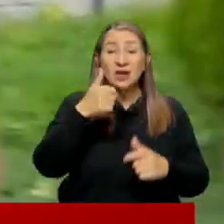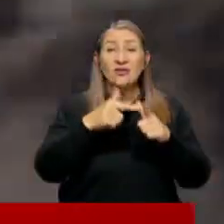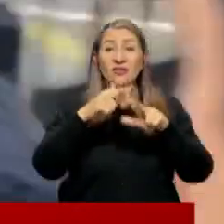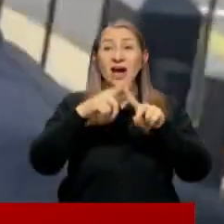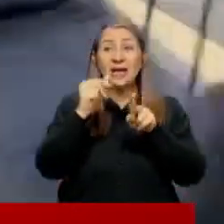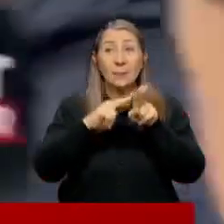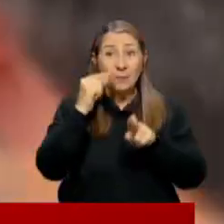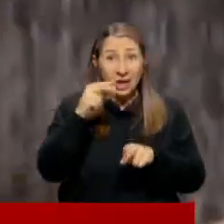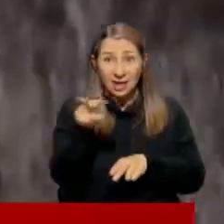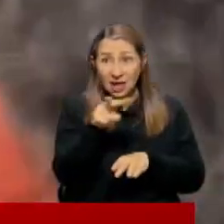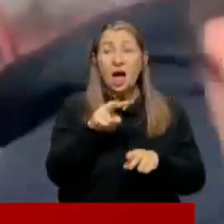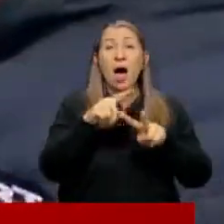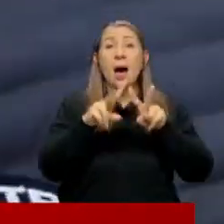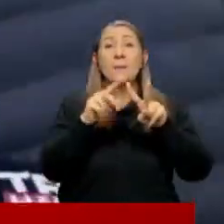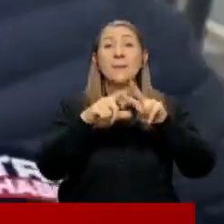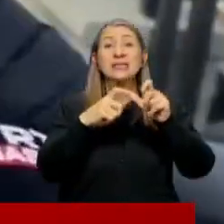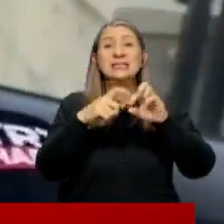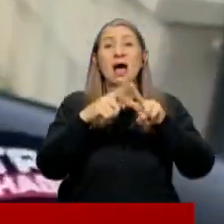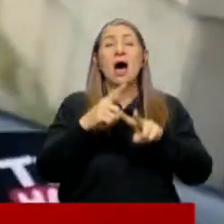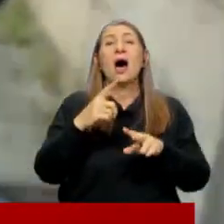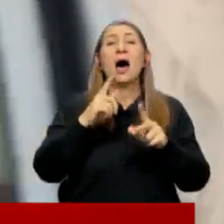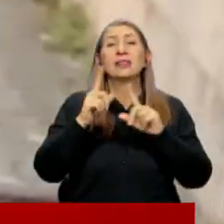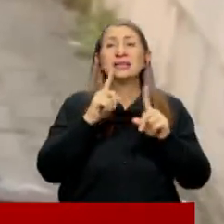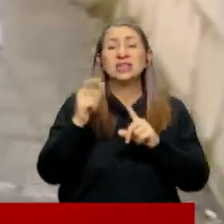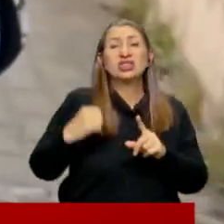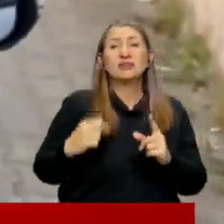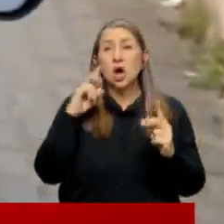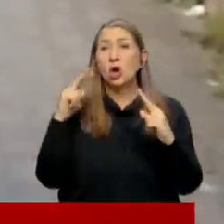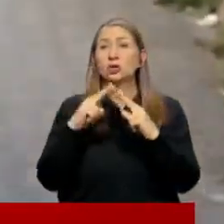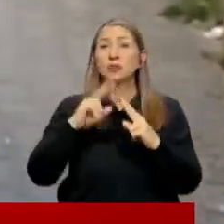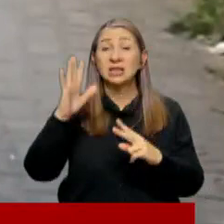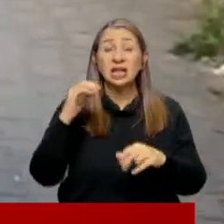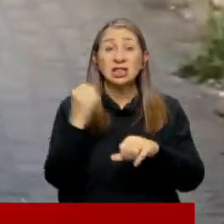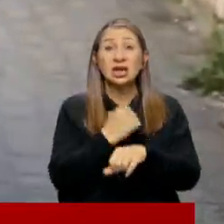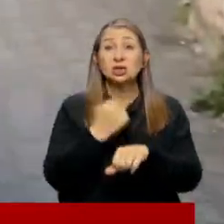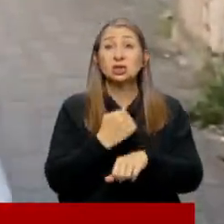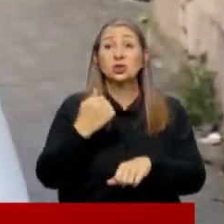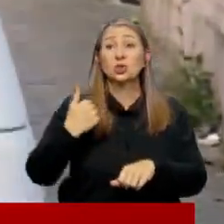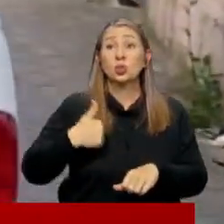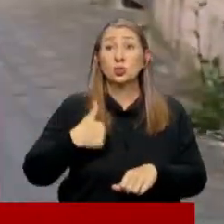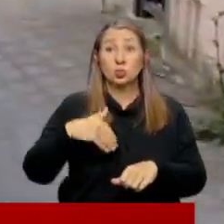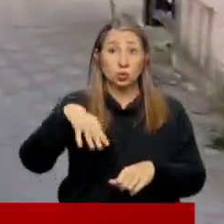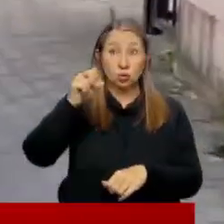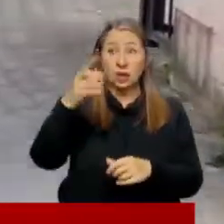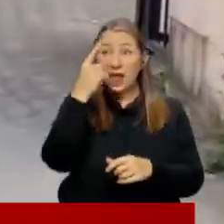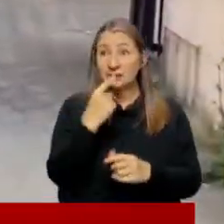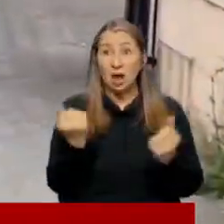Ahmet saralioğlu Amasra adliyesine savcıyla görüşmeye gittiler taş kömürü kurumunun resmi aracıyla